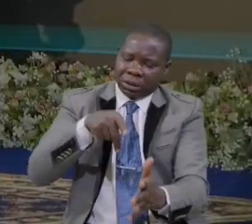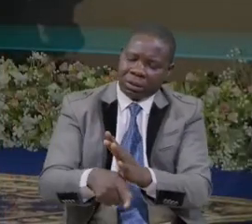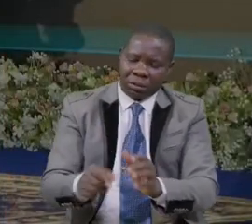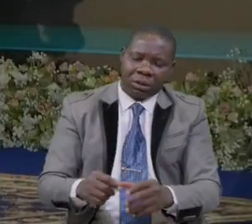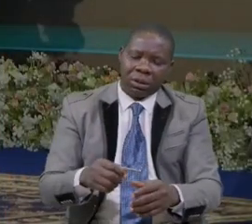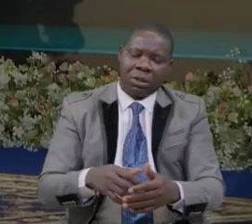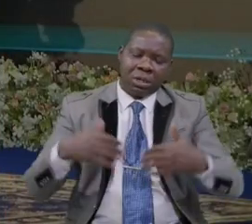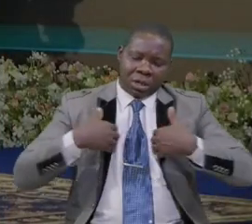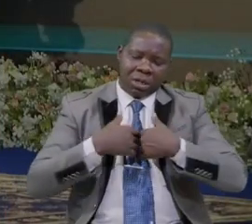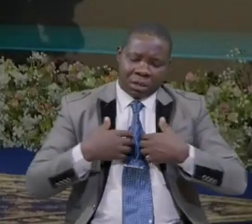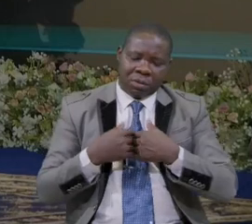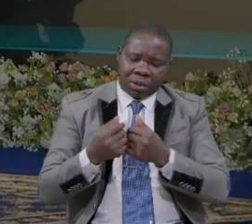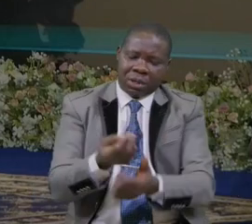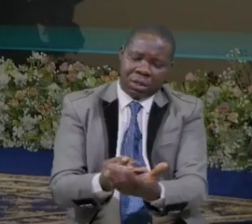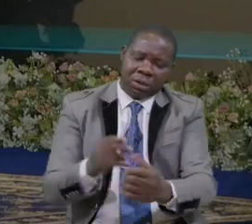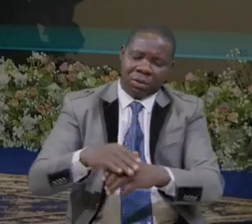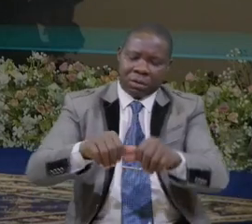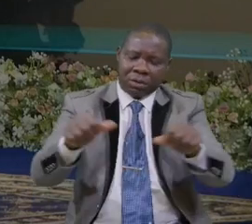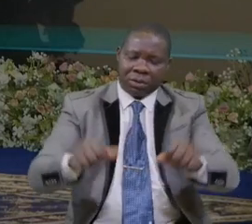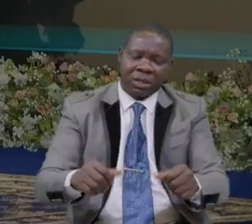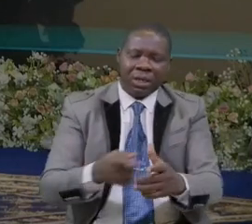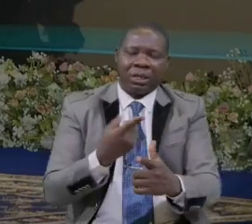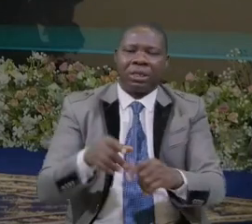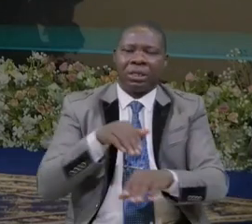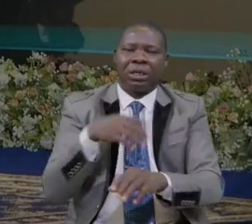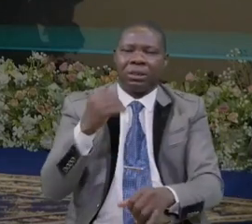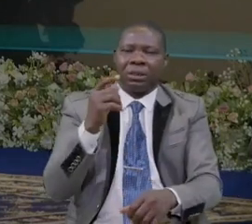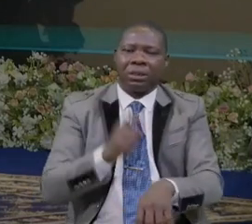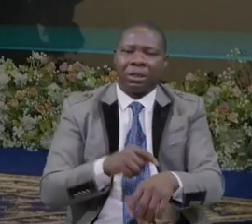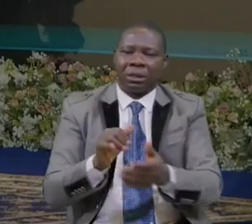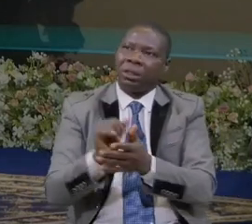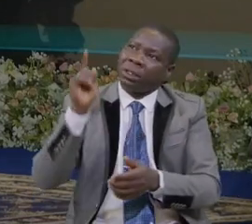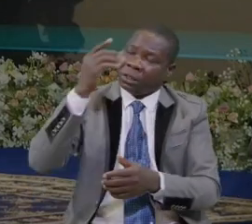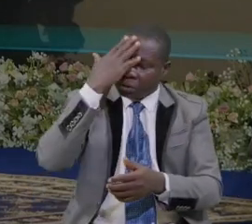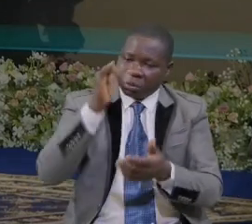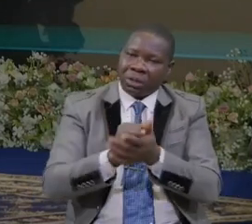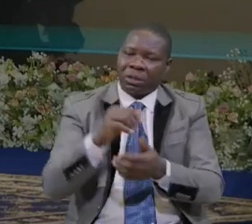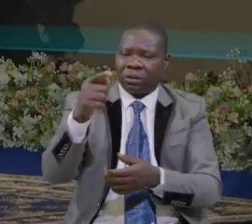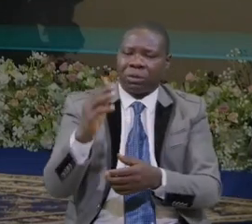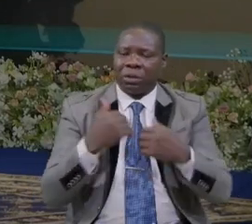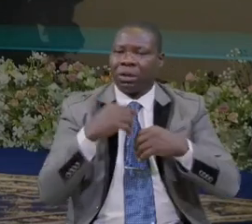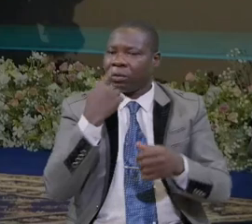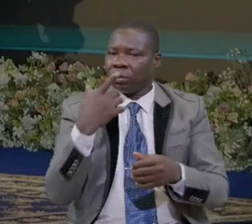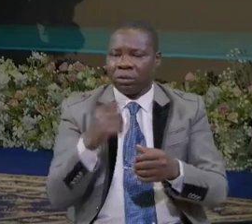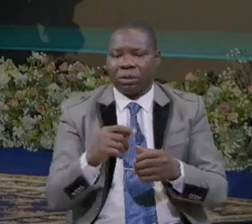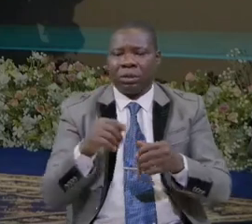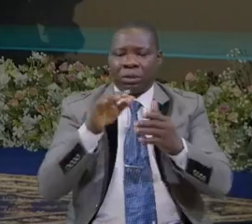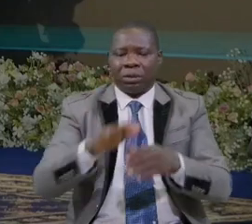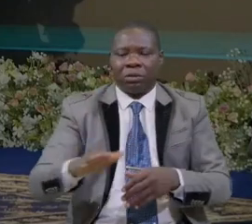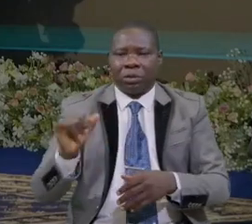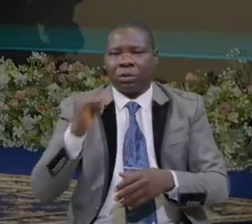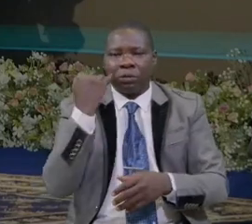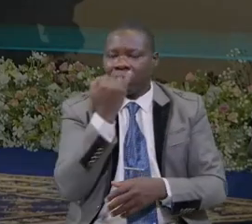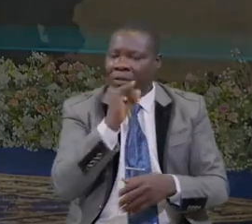il moulait le sacrifice au moment où il savait que Dieu avait dit aux enfants d'Israël, voici le moment de